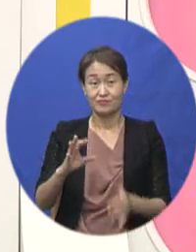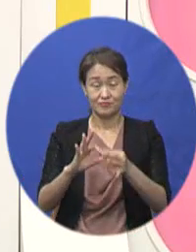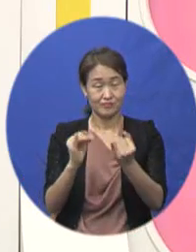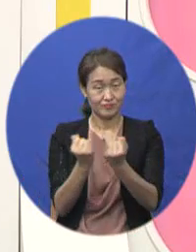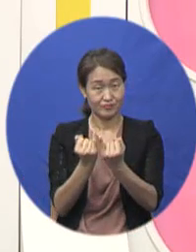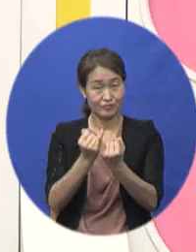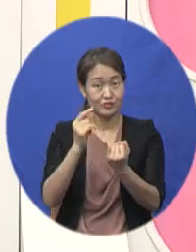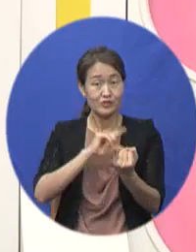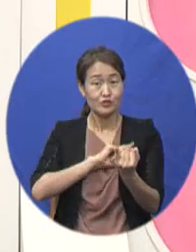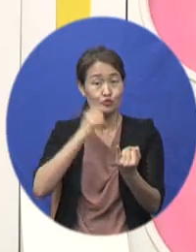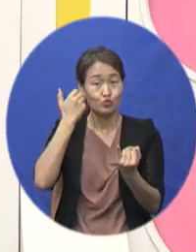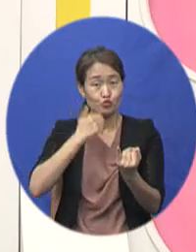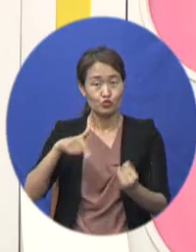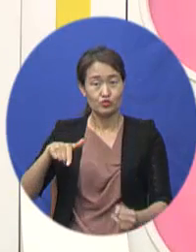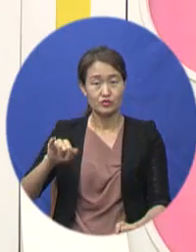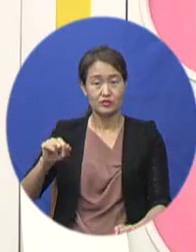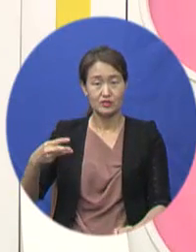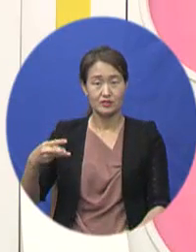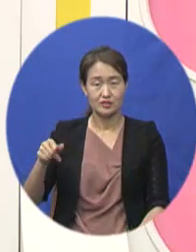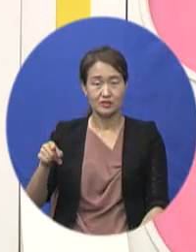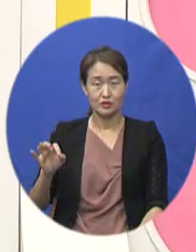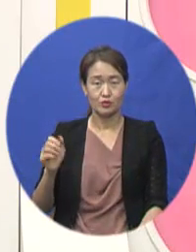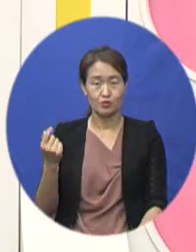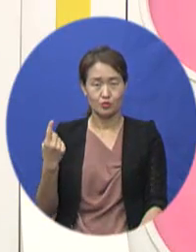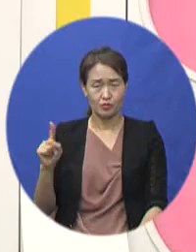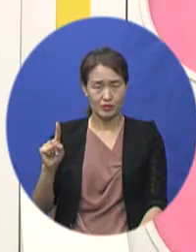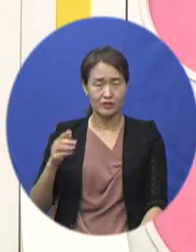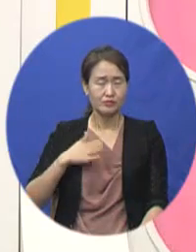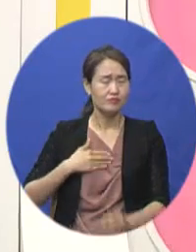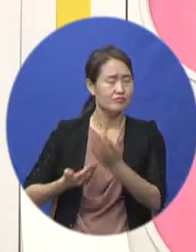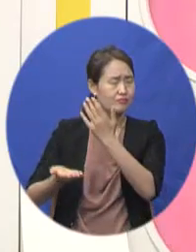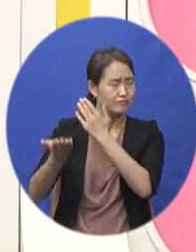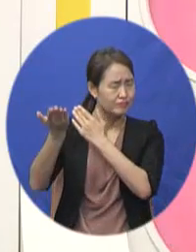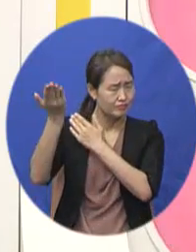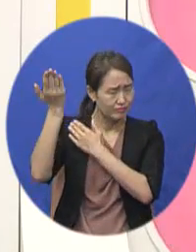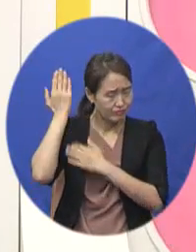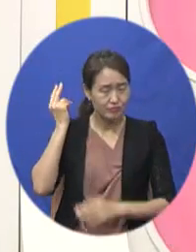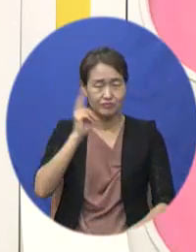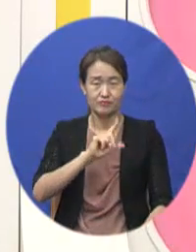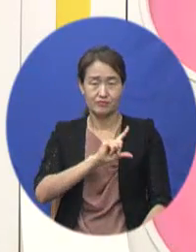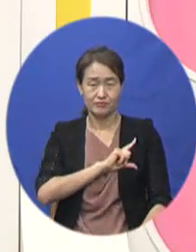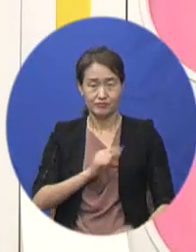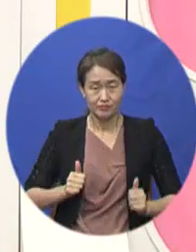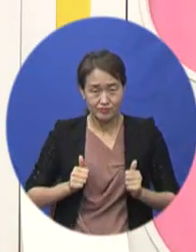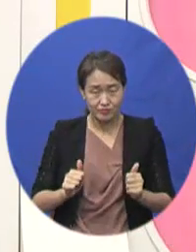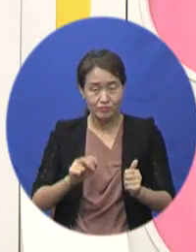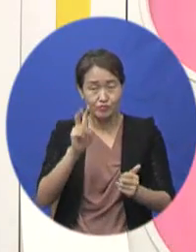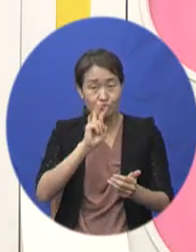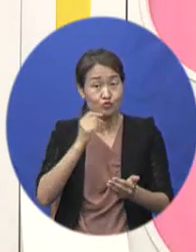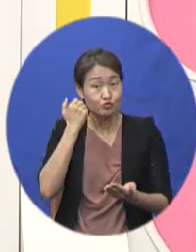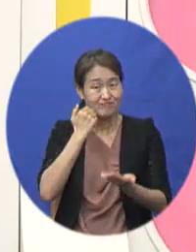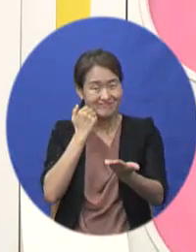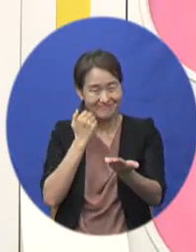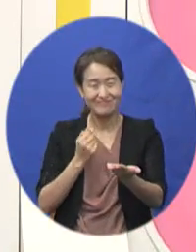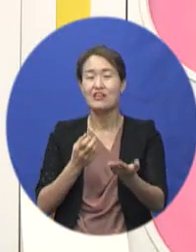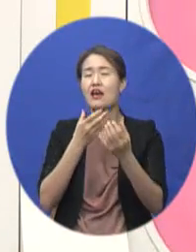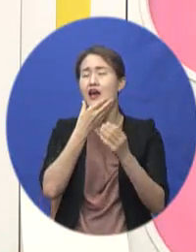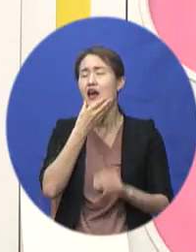여자 길정화고요. 네, 저는 요즘에 왕년에를 열심히 부르고 있는 여러분의